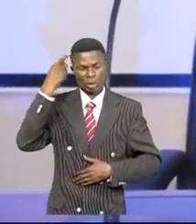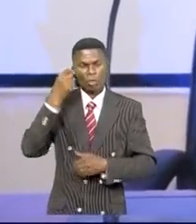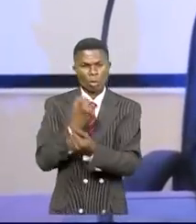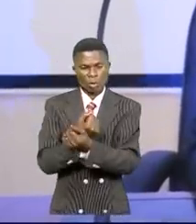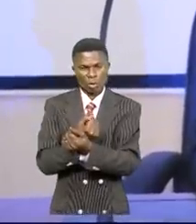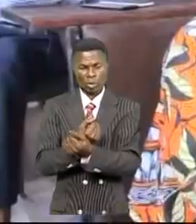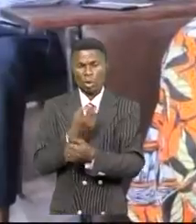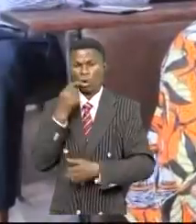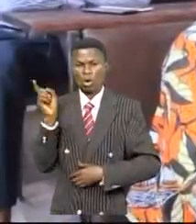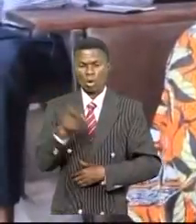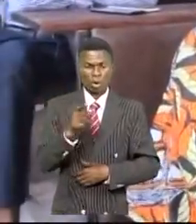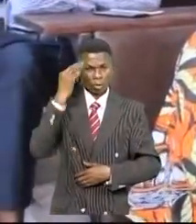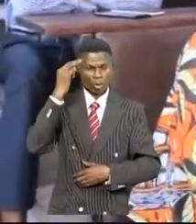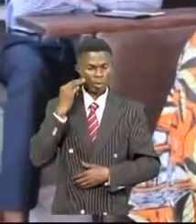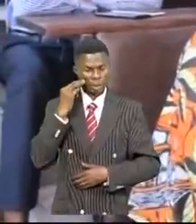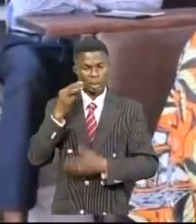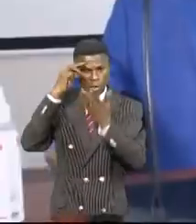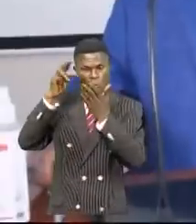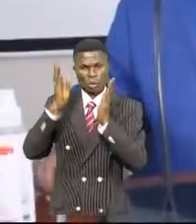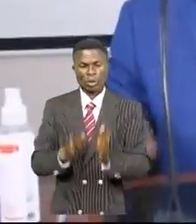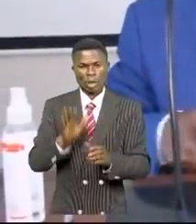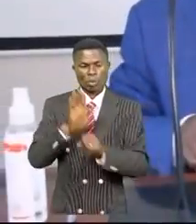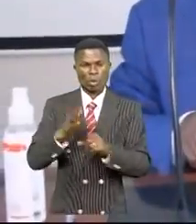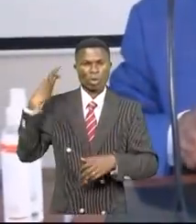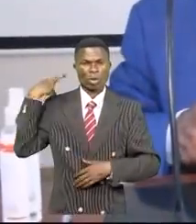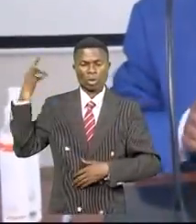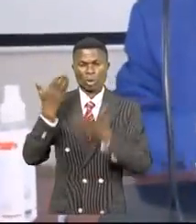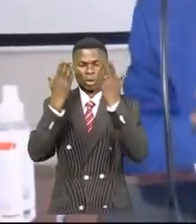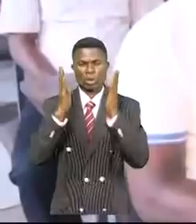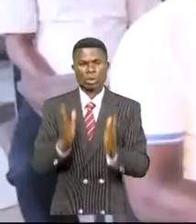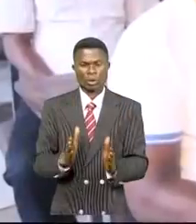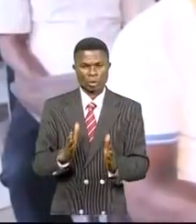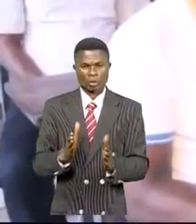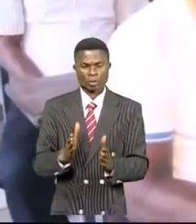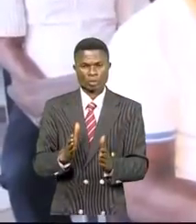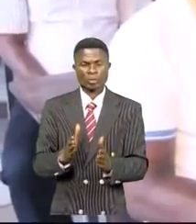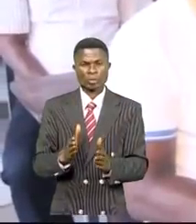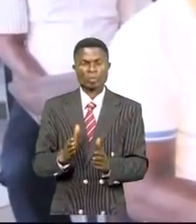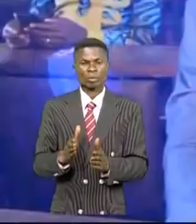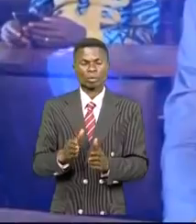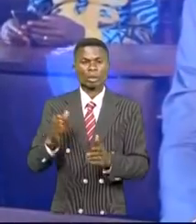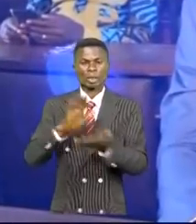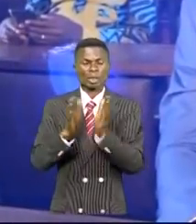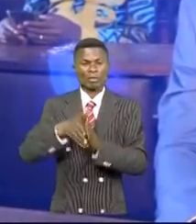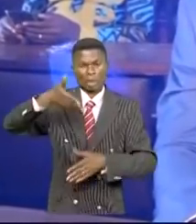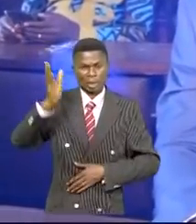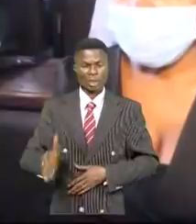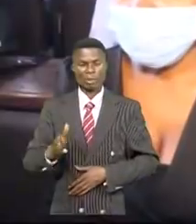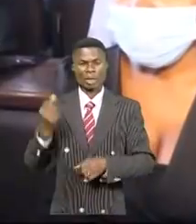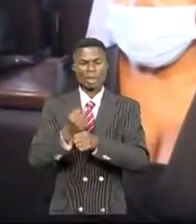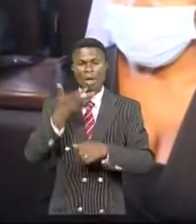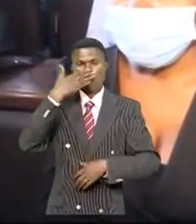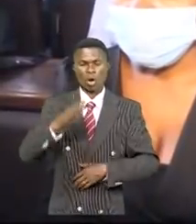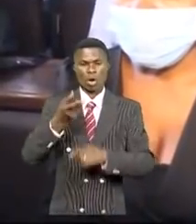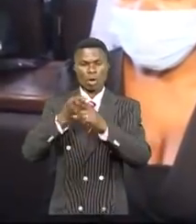respecter les instructions du ministre des tutelles. Plusieurs candidats, étudiants, qui sont déjà des professionnels de santé sont venus